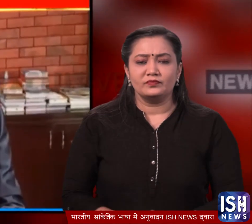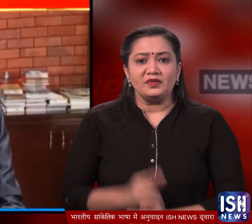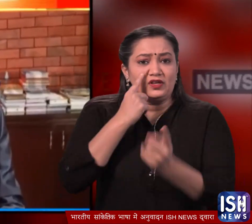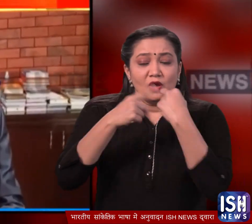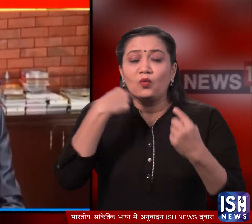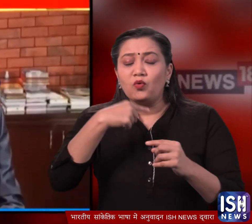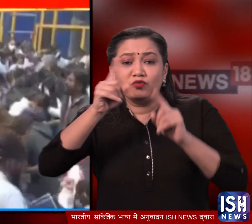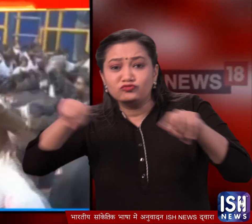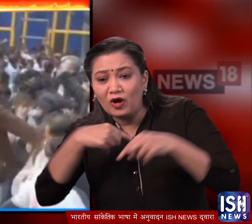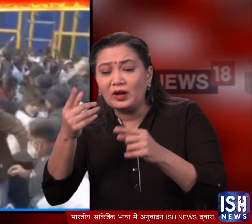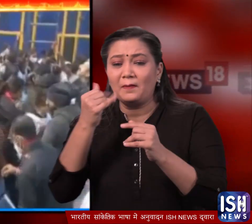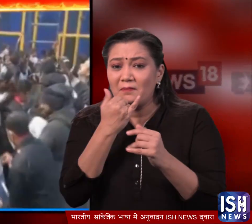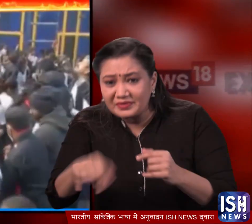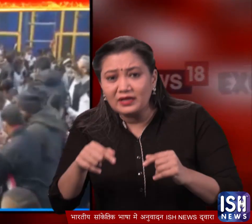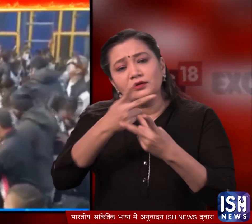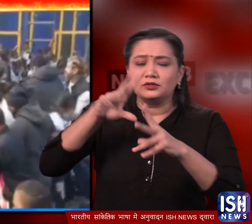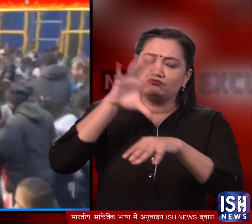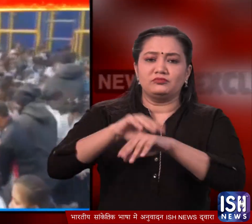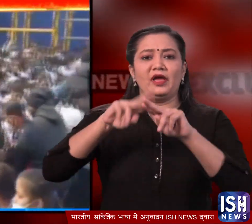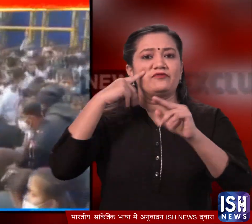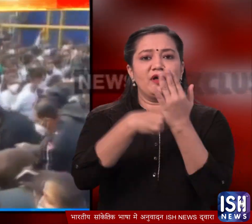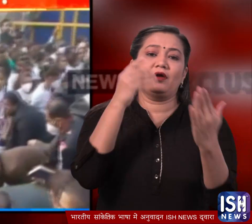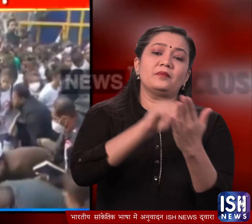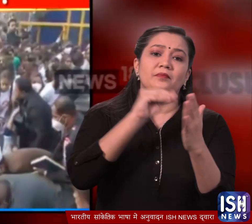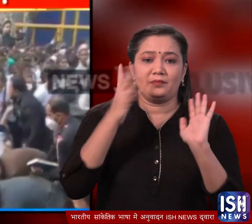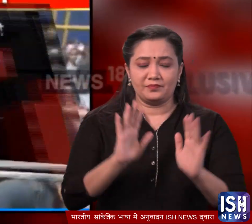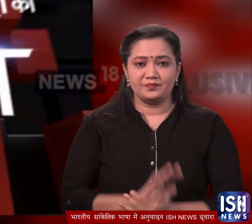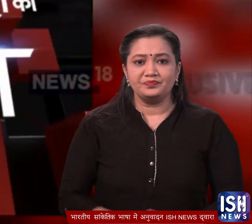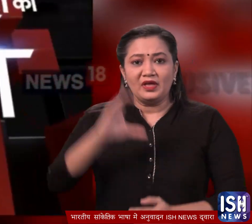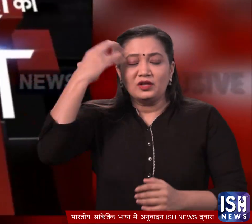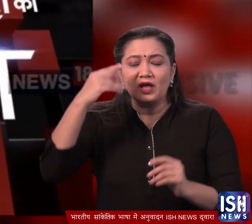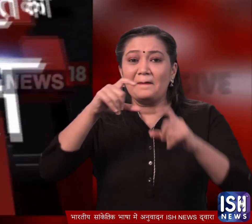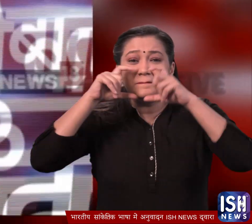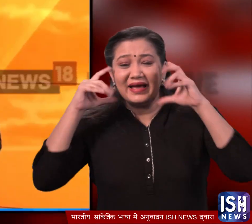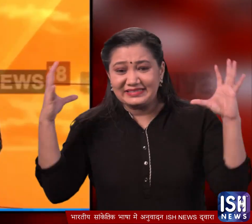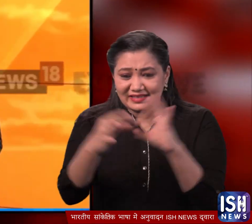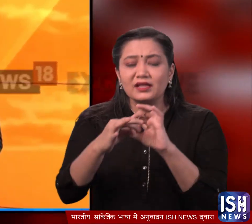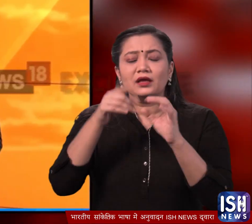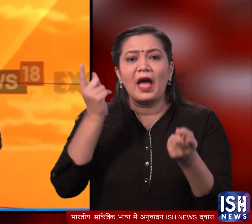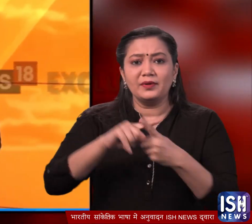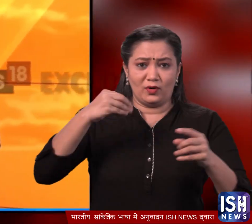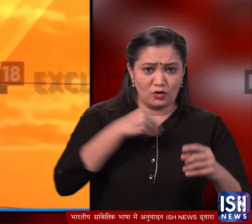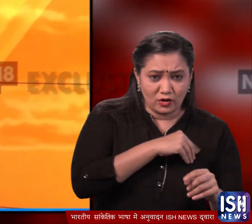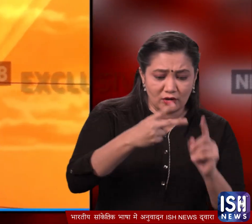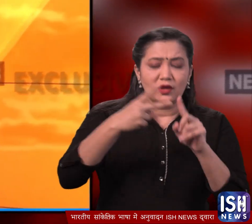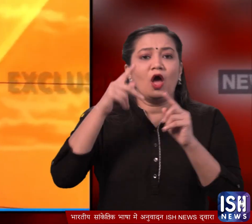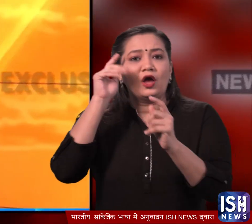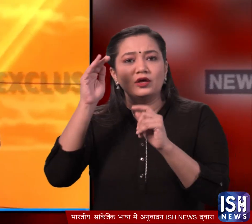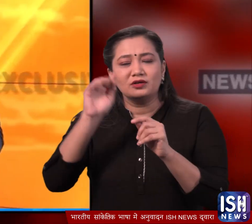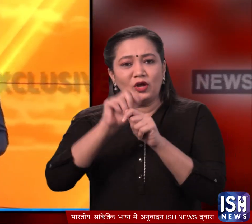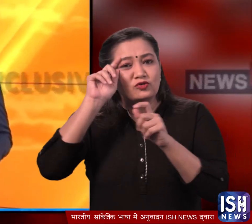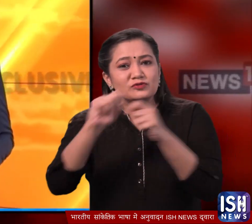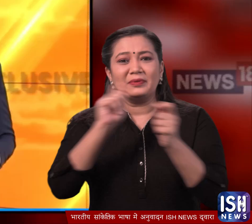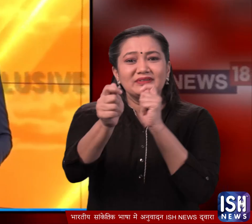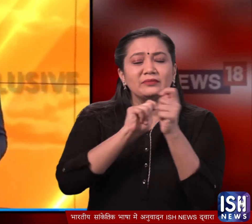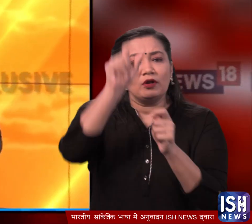पूरी प्रक्रिया की जांच करें। जांच के बाद दोषी पाए जाने वाले लोगों पर एफआईआर हो सकती है। चंडीगढ़ में मास्क पहनने के लिए टोकने पर